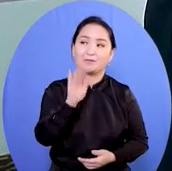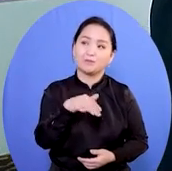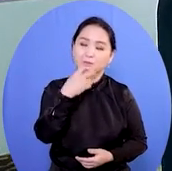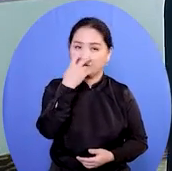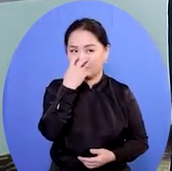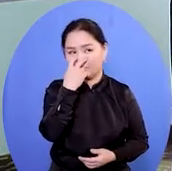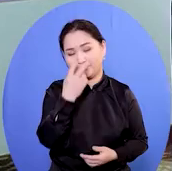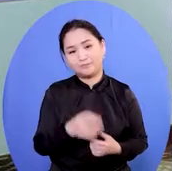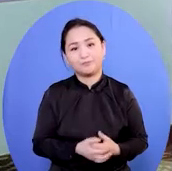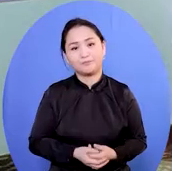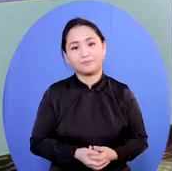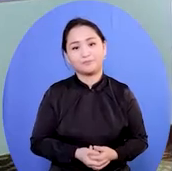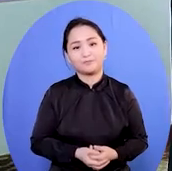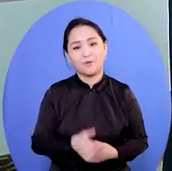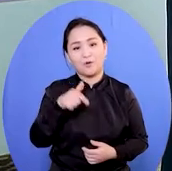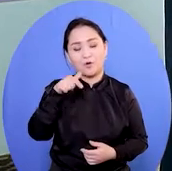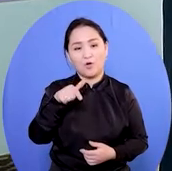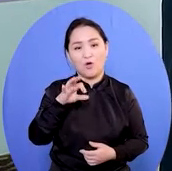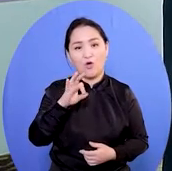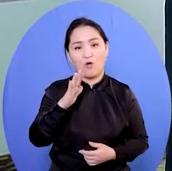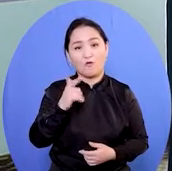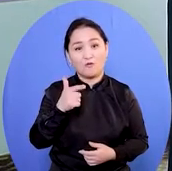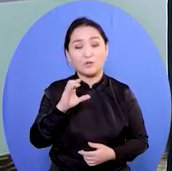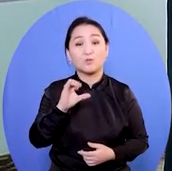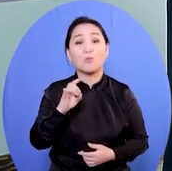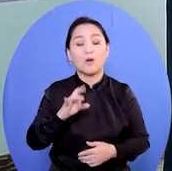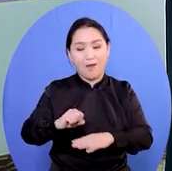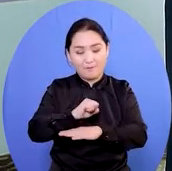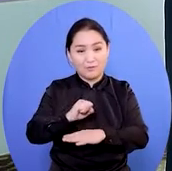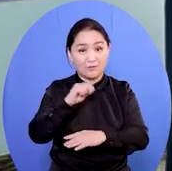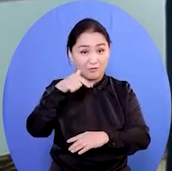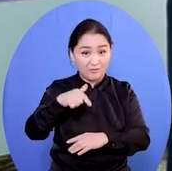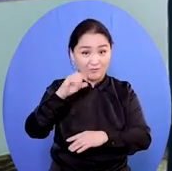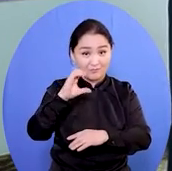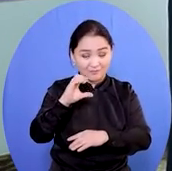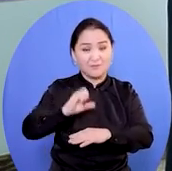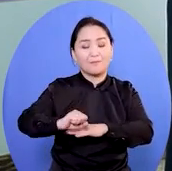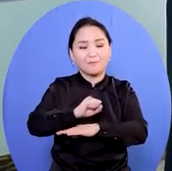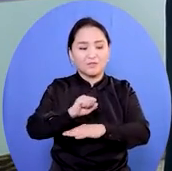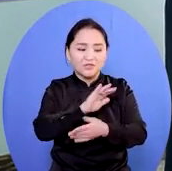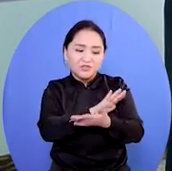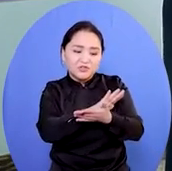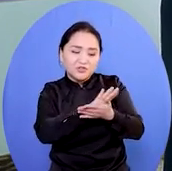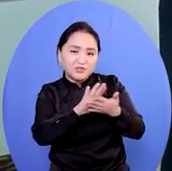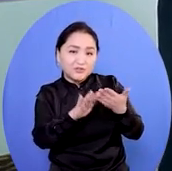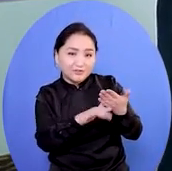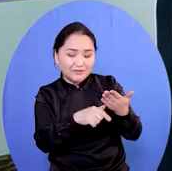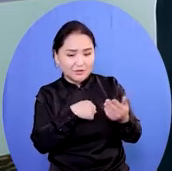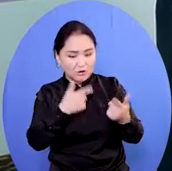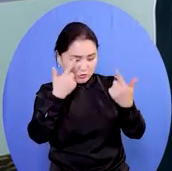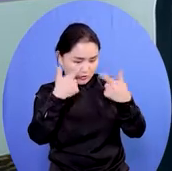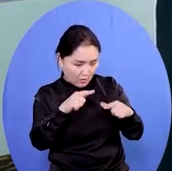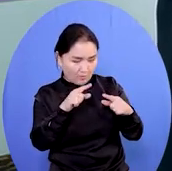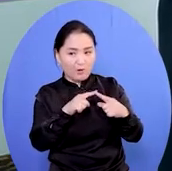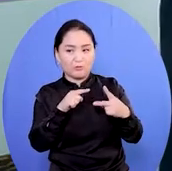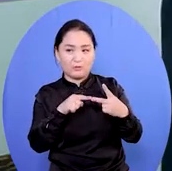надад анзаардаг байгаа нэг зүйл нь Говьсүмбэр аймгийн тухайд бол илүү шинэлэг байгаад байна л да. За одоо юу гэдгийг зохион байгуулалтын хувьд, байр